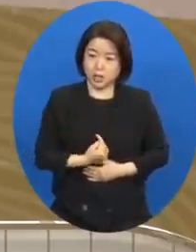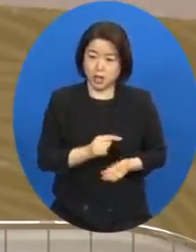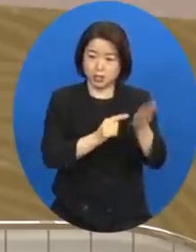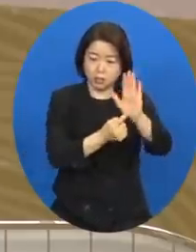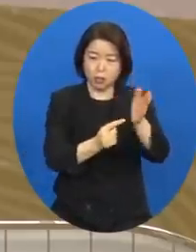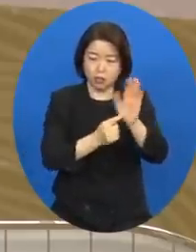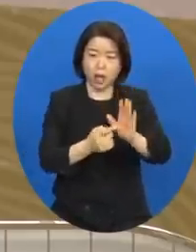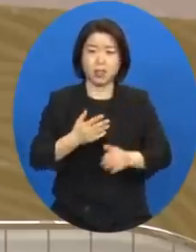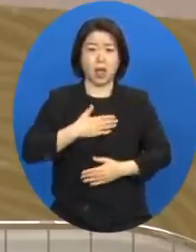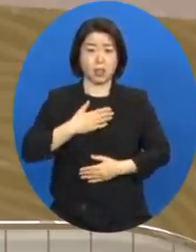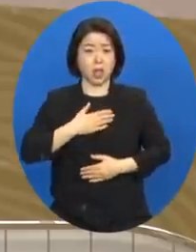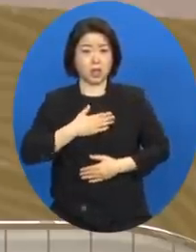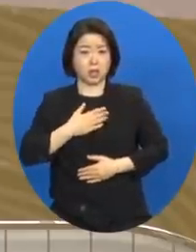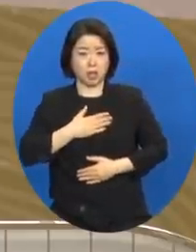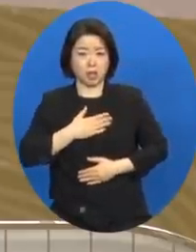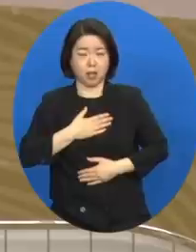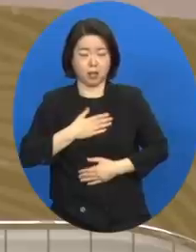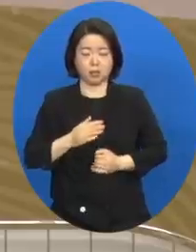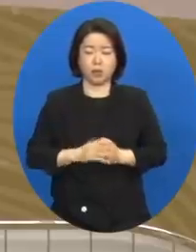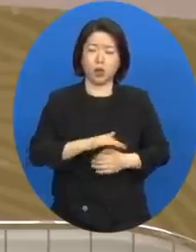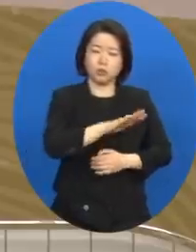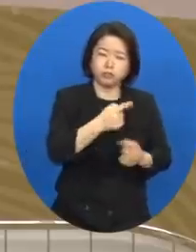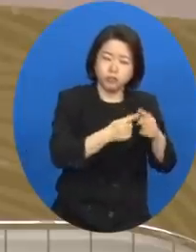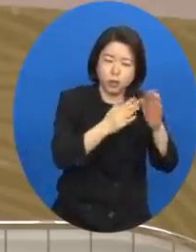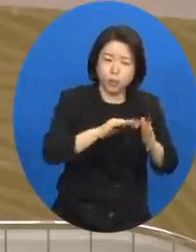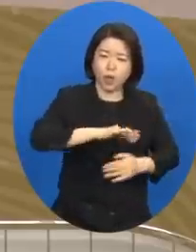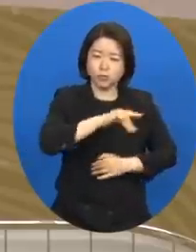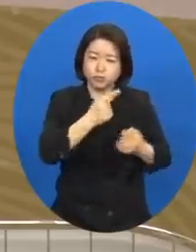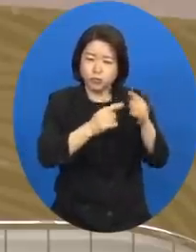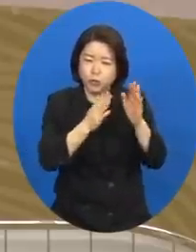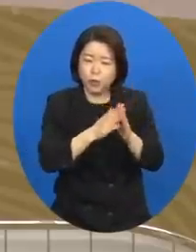하고 우리 교회 우리 교회를 이야기하는 거예요.